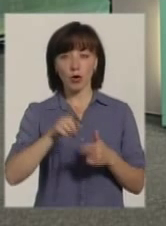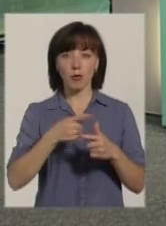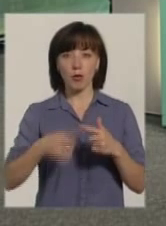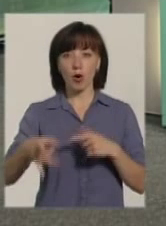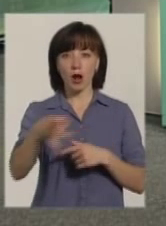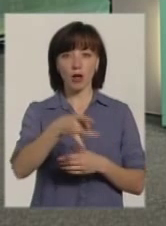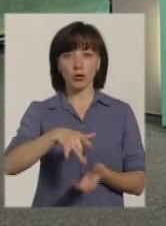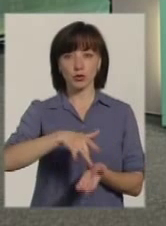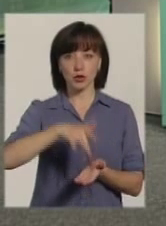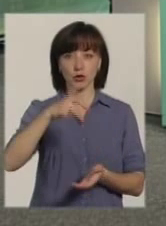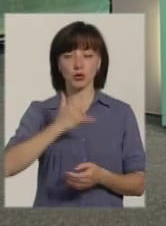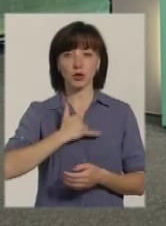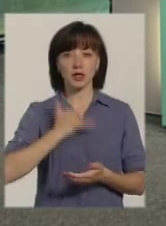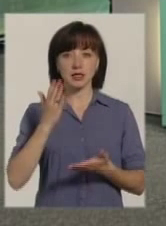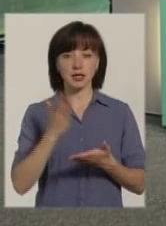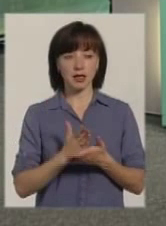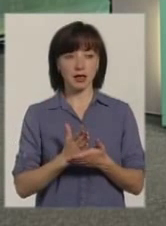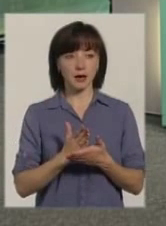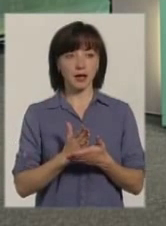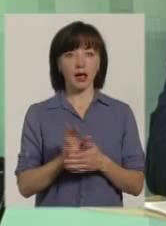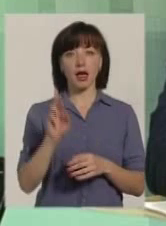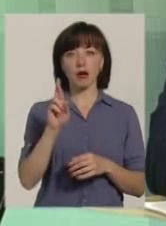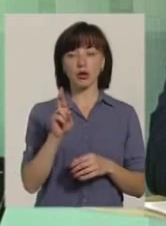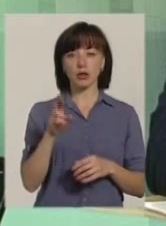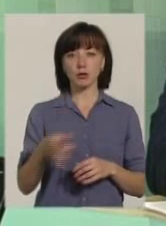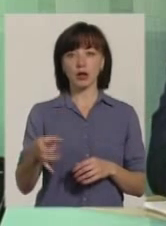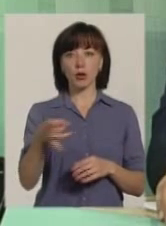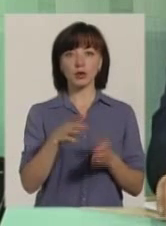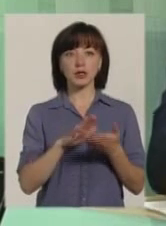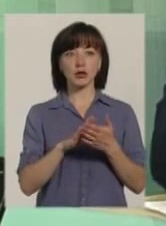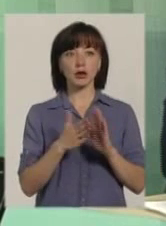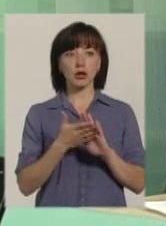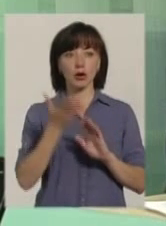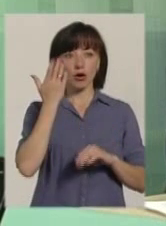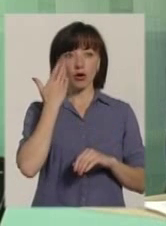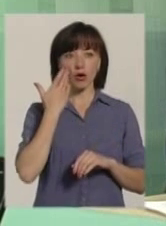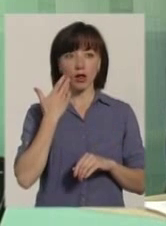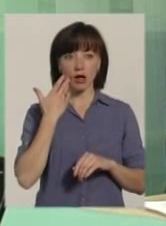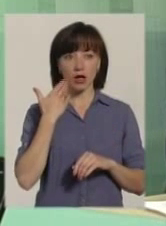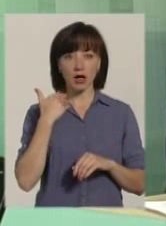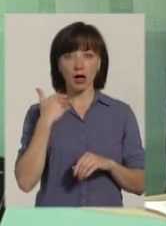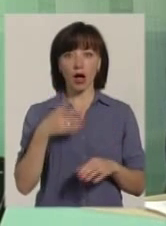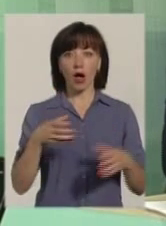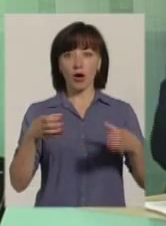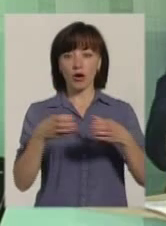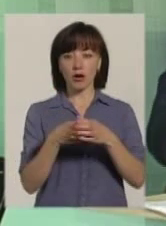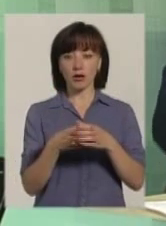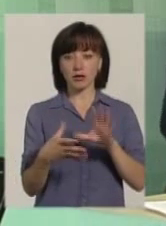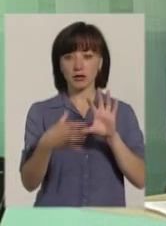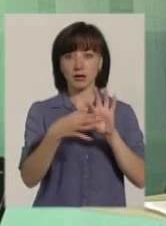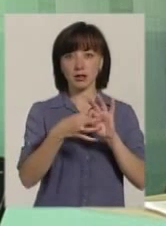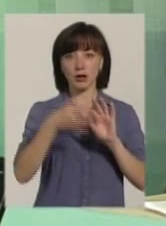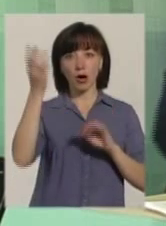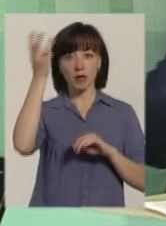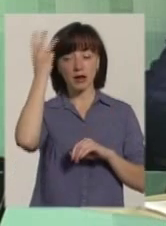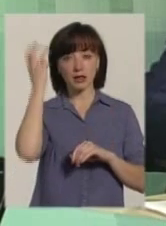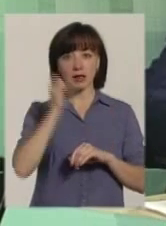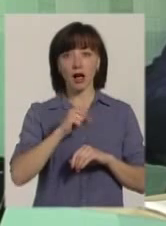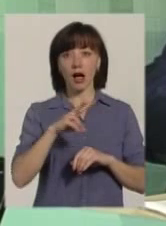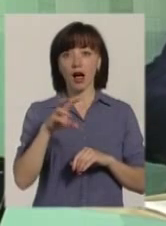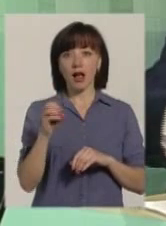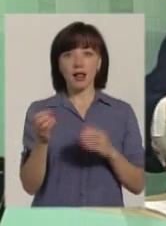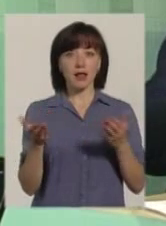в нас є в Ярмолинецькому районі ситуація, коли громада виявила бажання йти до Хмельницького, але